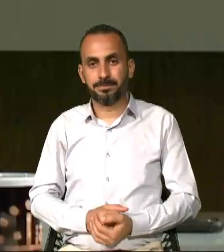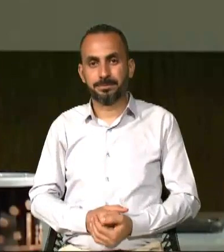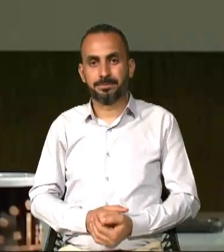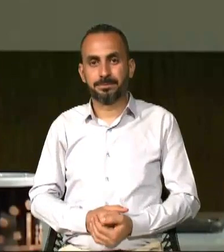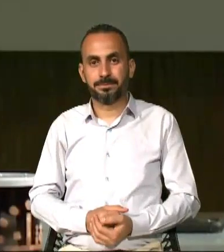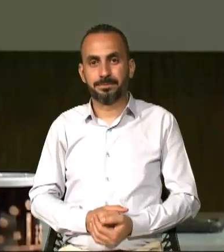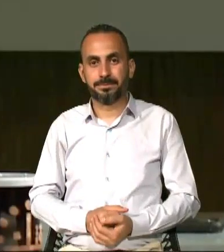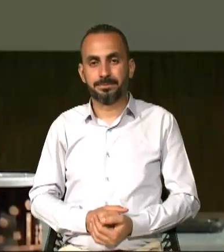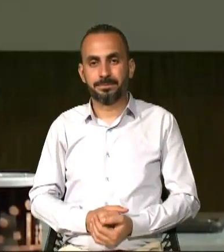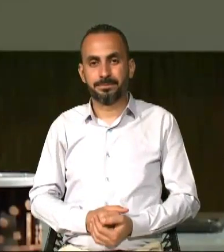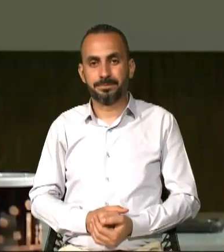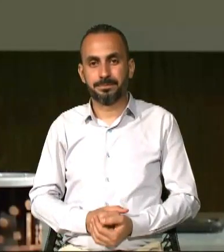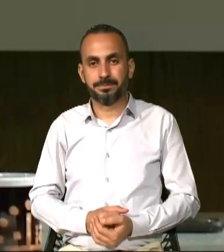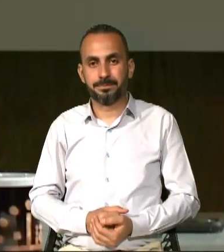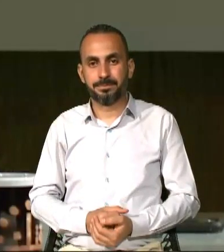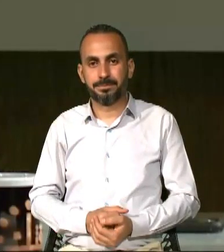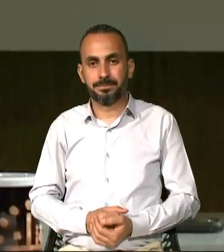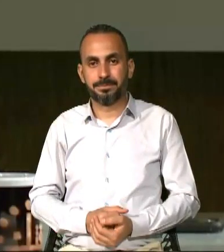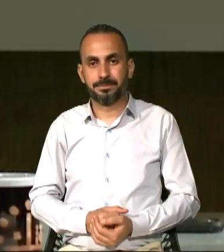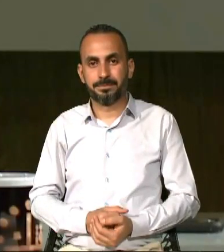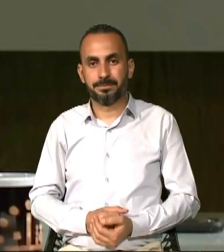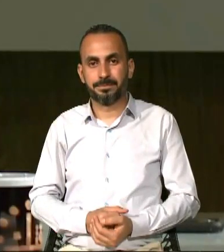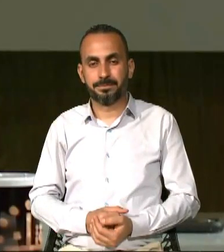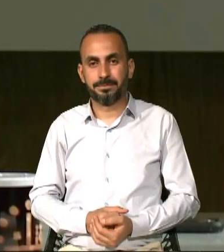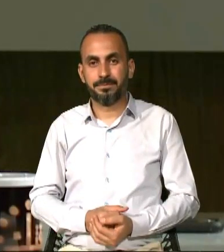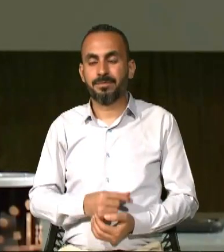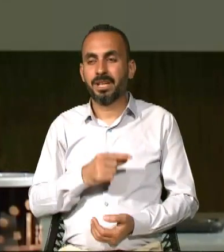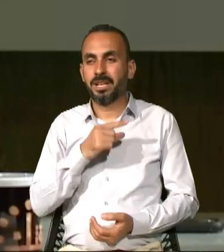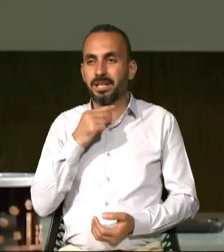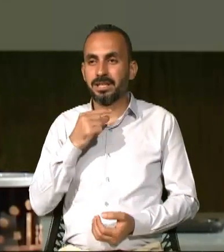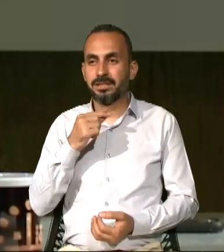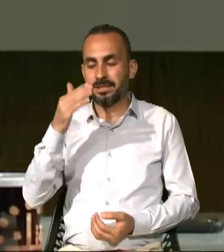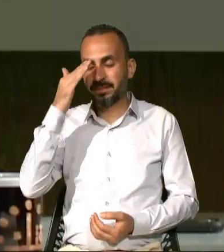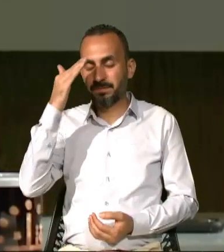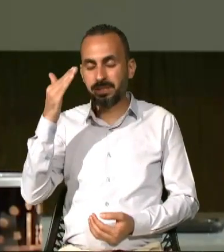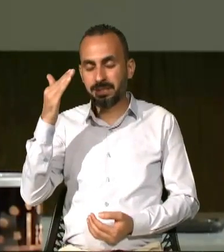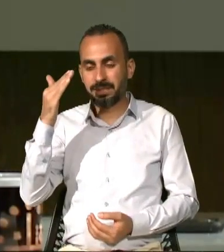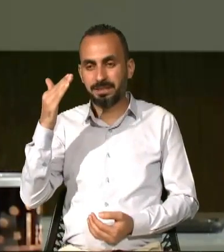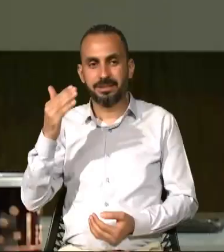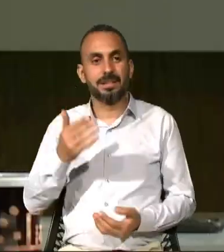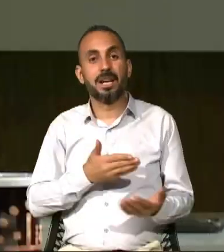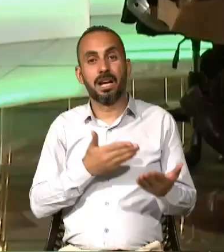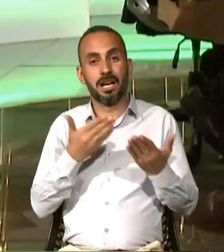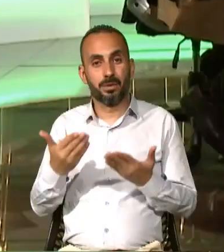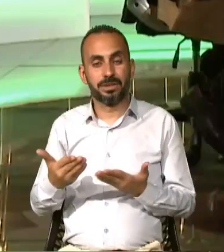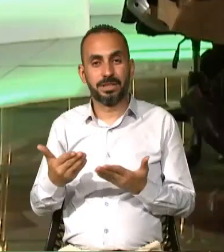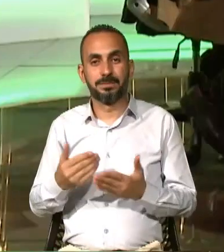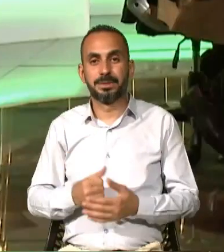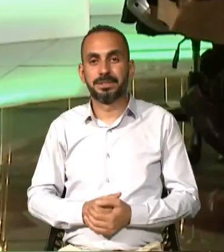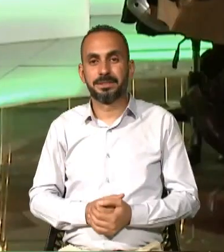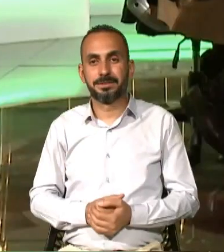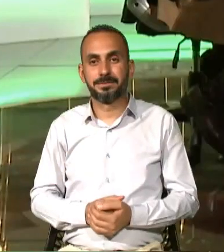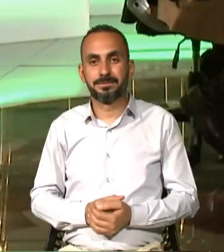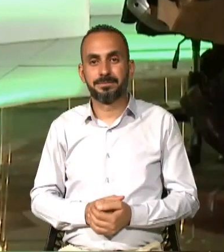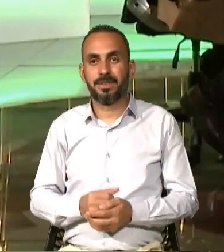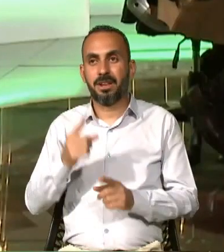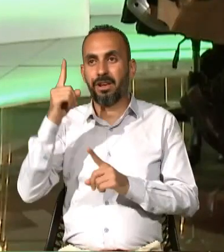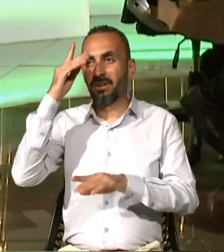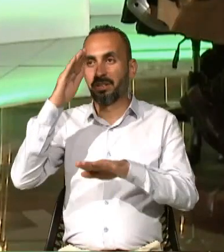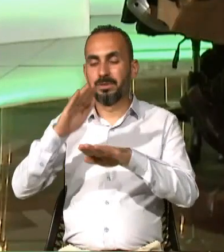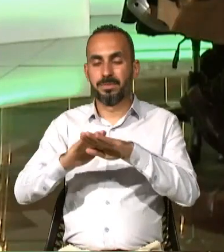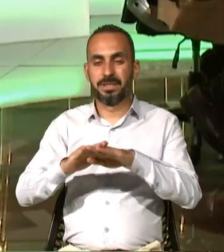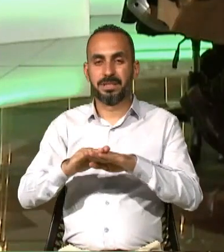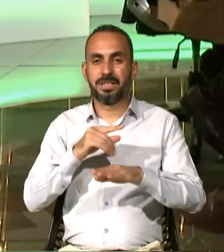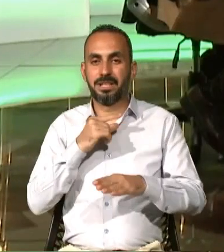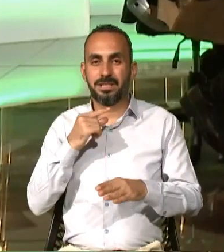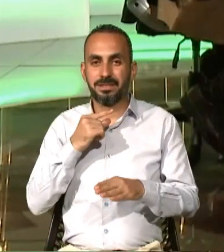ايوه مايكل اتفضل. سيد سمير مساء الخير. أنا مساء الخير، زي حضرتك؟ الله يباركك يا سيد سمير، ربي